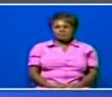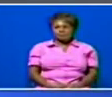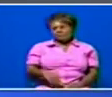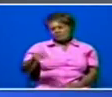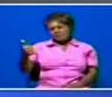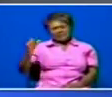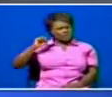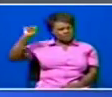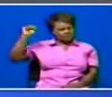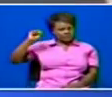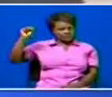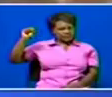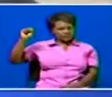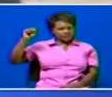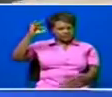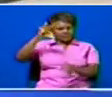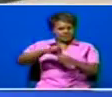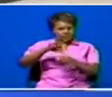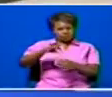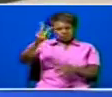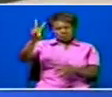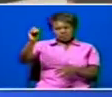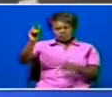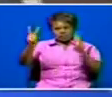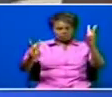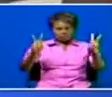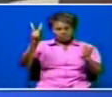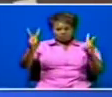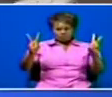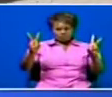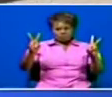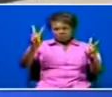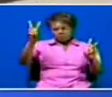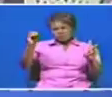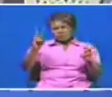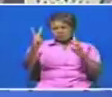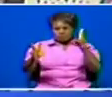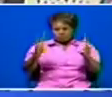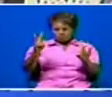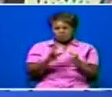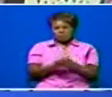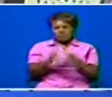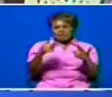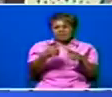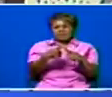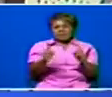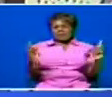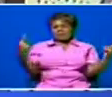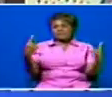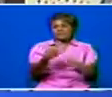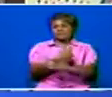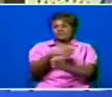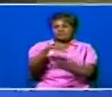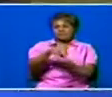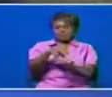Ile nyingine ya siasa tunajua election iko 2022. Hiyo tufanya na hawa 2022. Hata hivyo hali ilikuwa tofauti